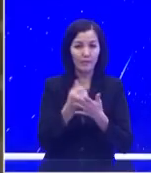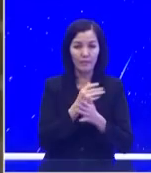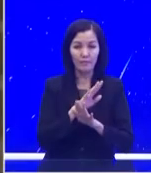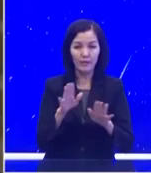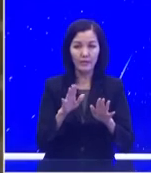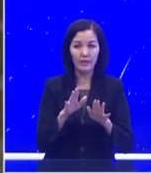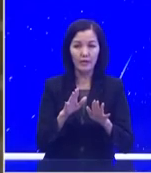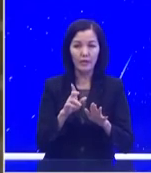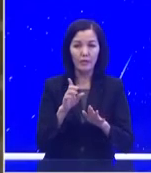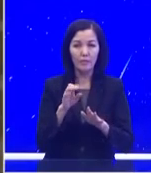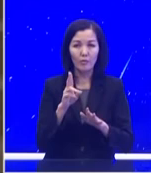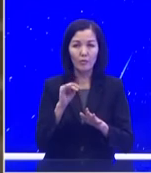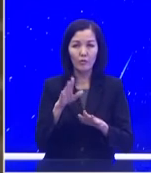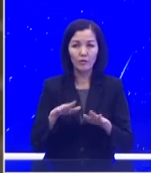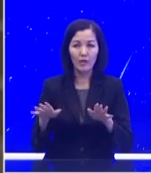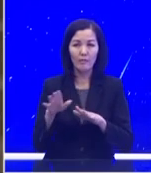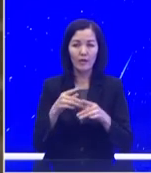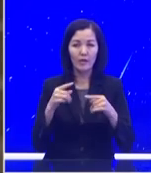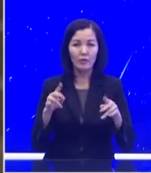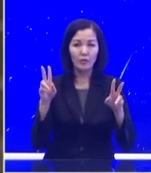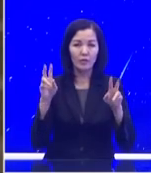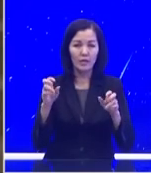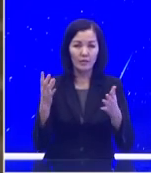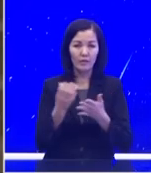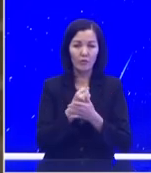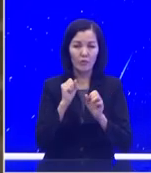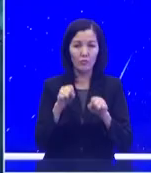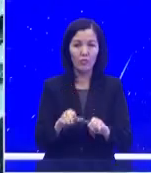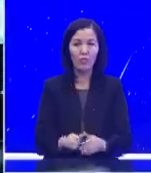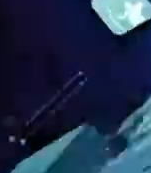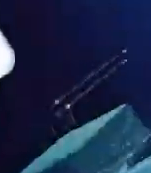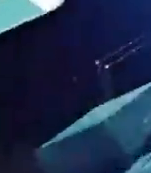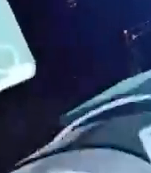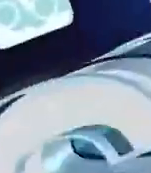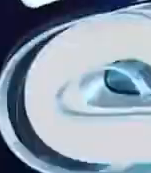таба алмаған жағдайда осы букросинг аймағына арқылы түрлі жанрдағы кітаптарымызды таба аламыз.